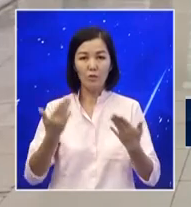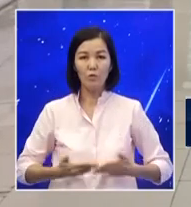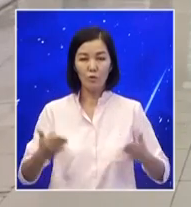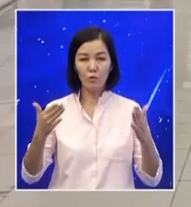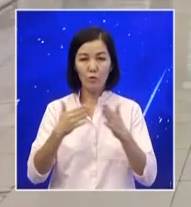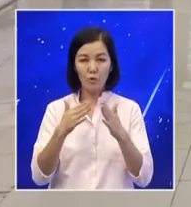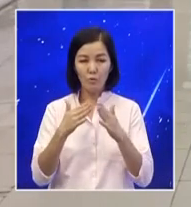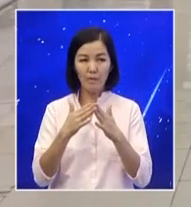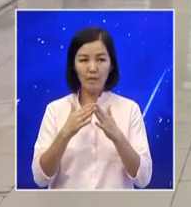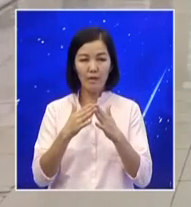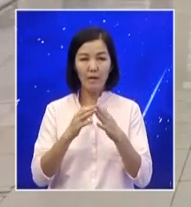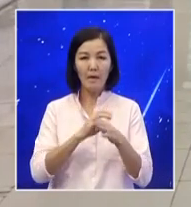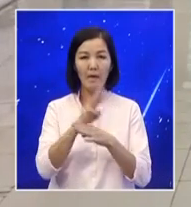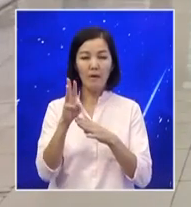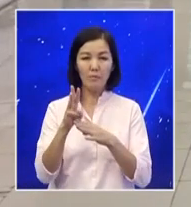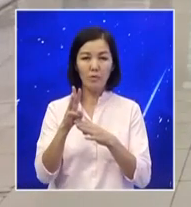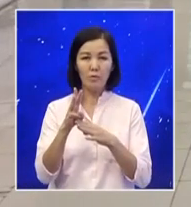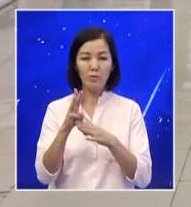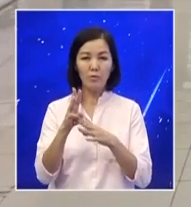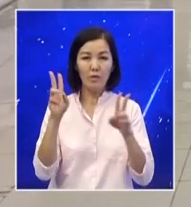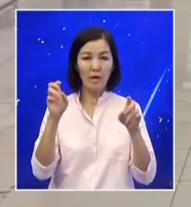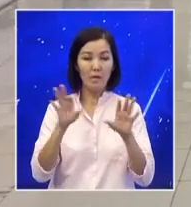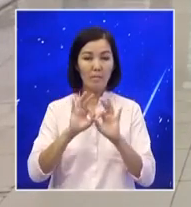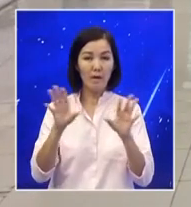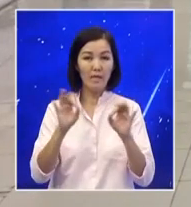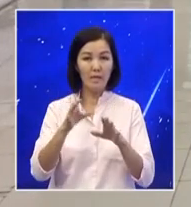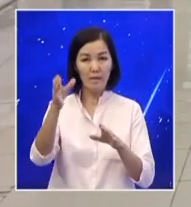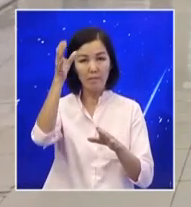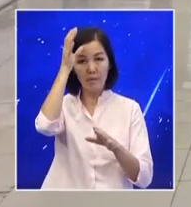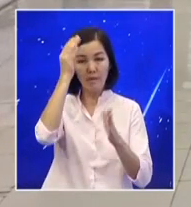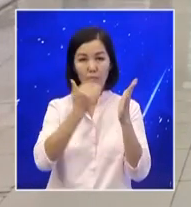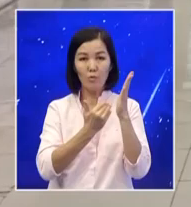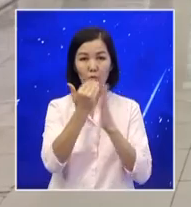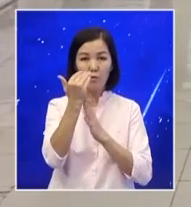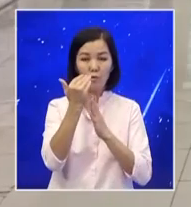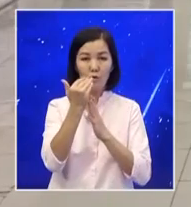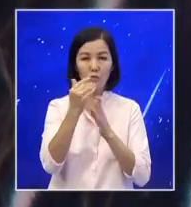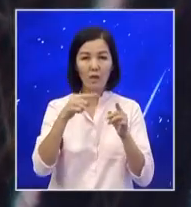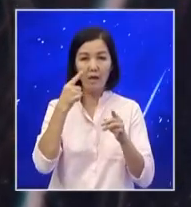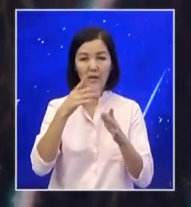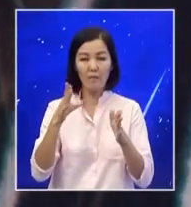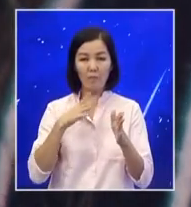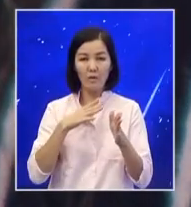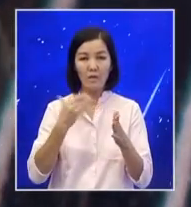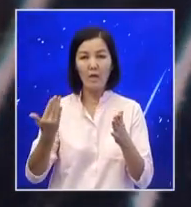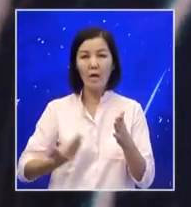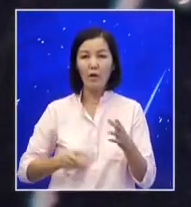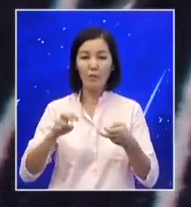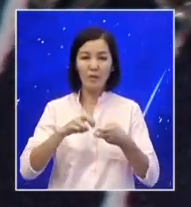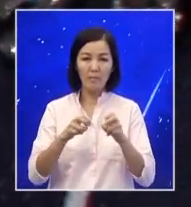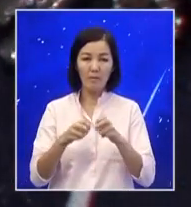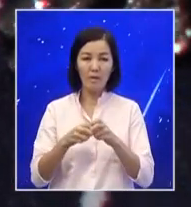үйлерін туралы мәселелерді көтерді және де білім көтеру туралы айтқан болатын. Әлеуметтік